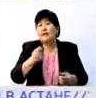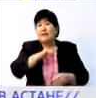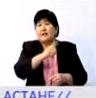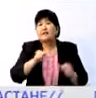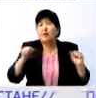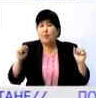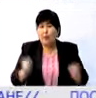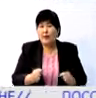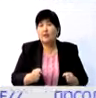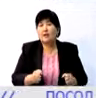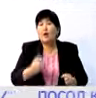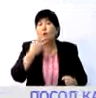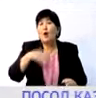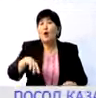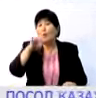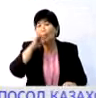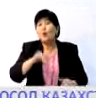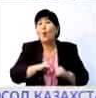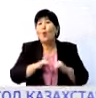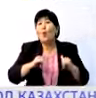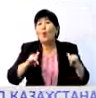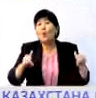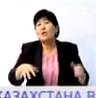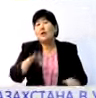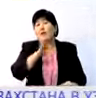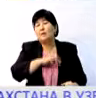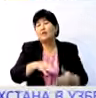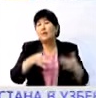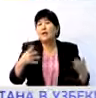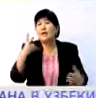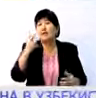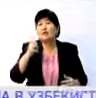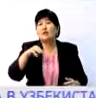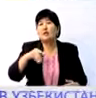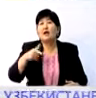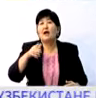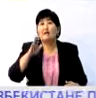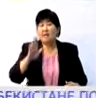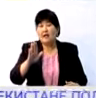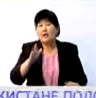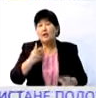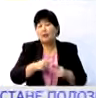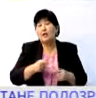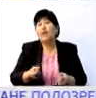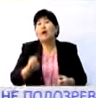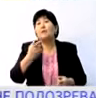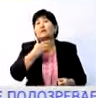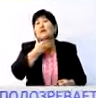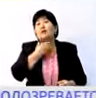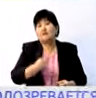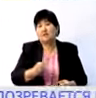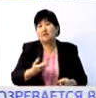похолодания по югу Казахстана увеличилось это потребление свыше 200 мегаватт. Поэтому образовался дефицит,